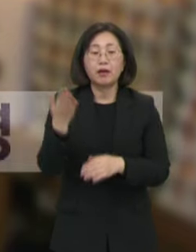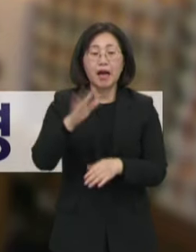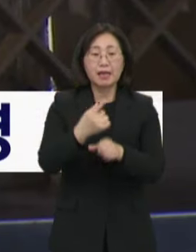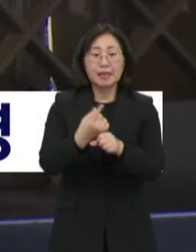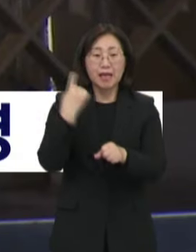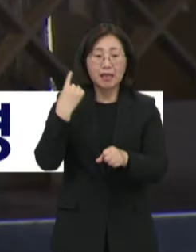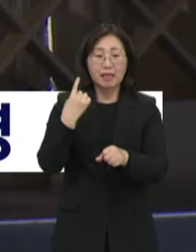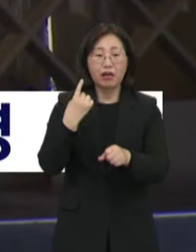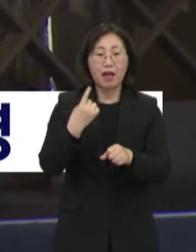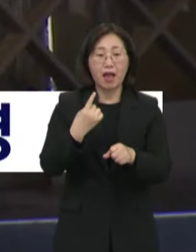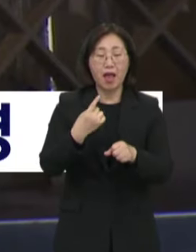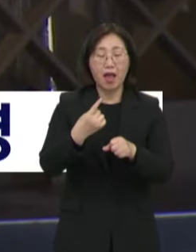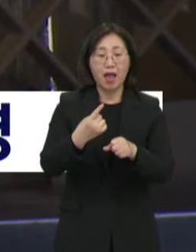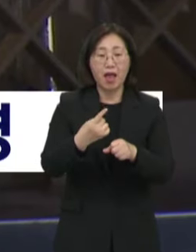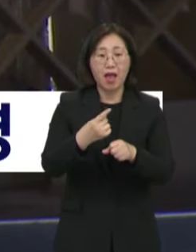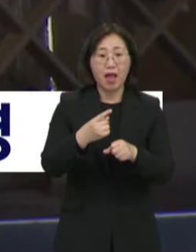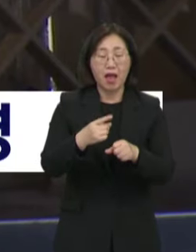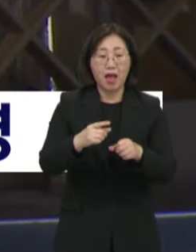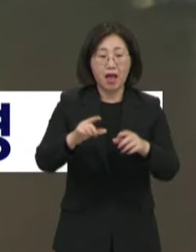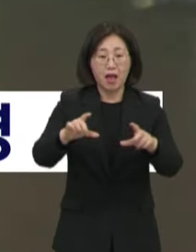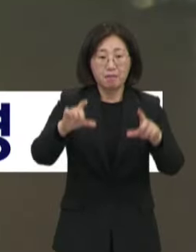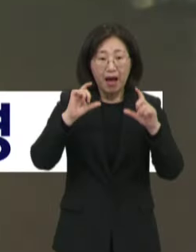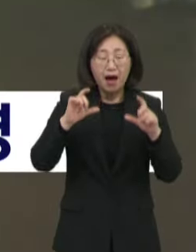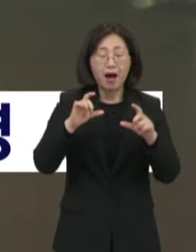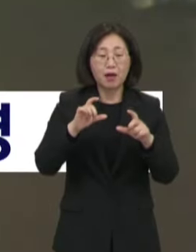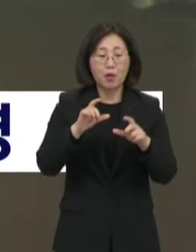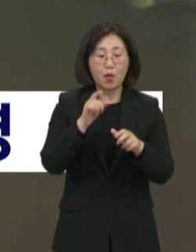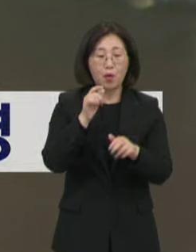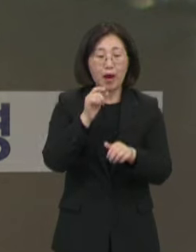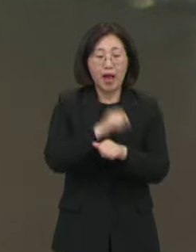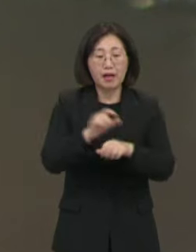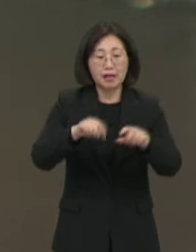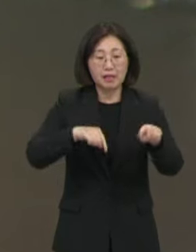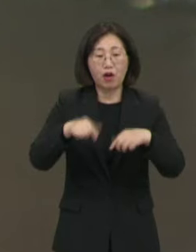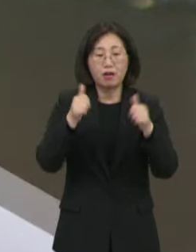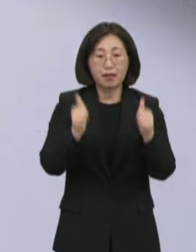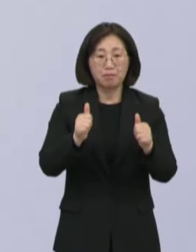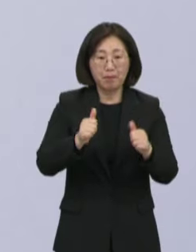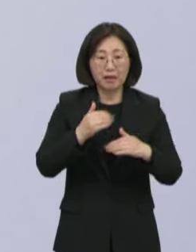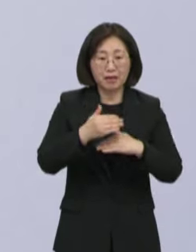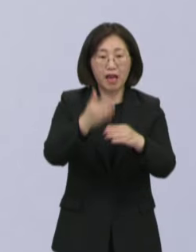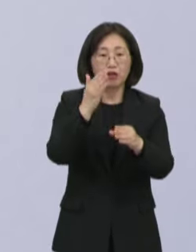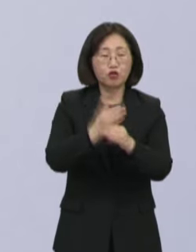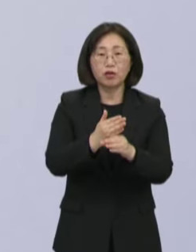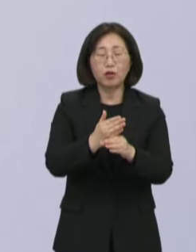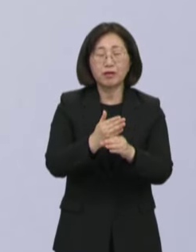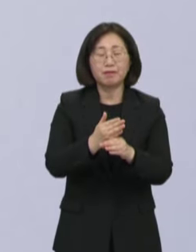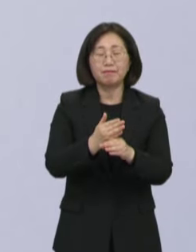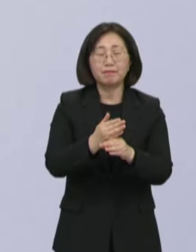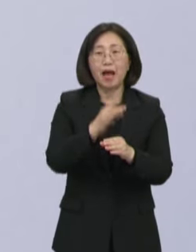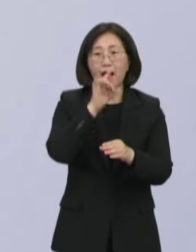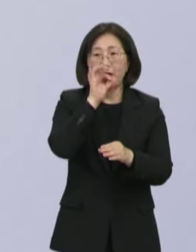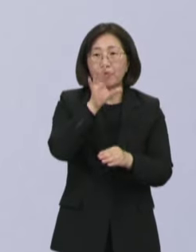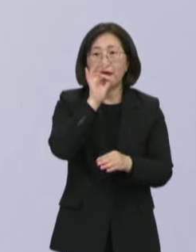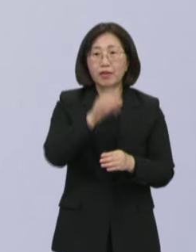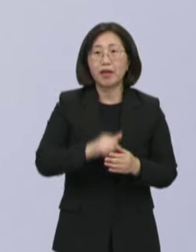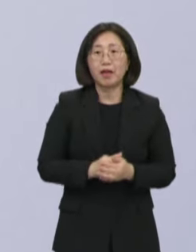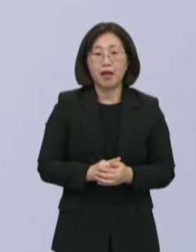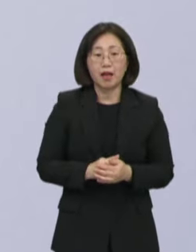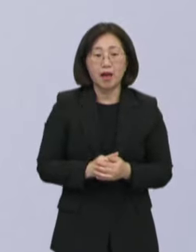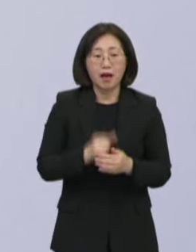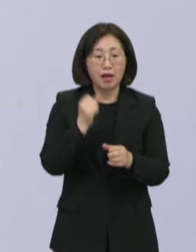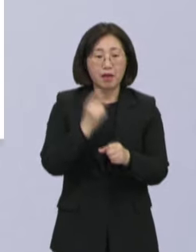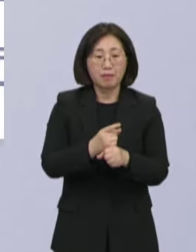받고 행정심판을 진행 중인 사건에 대해선 적용 여부가 불투명합니다. 식약처는 이미 처분돼 행정심판